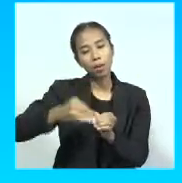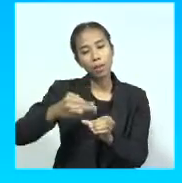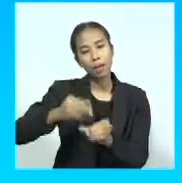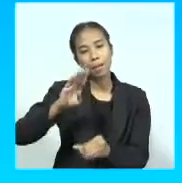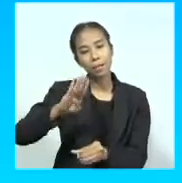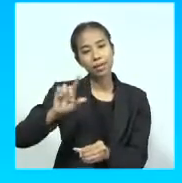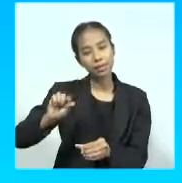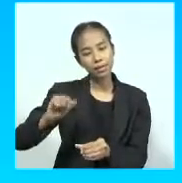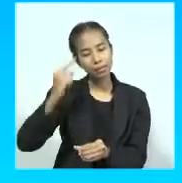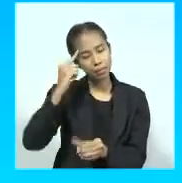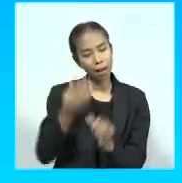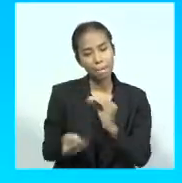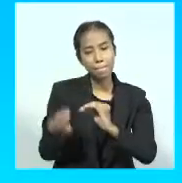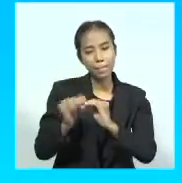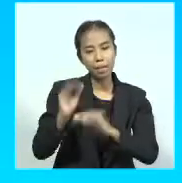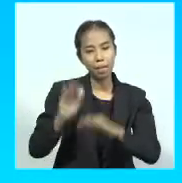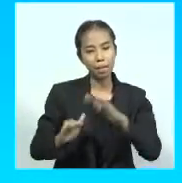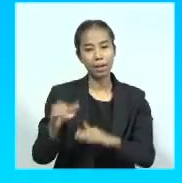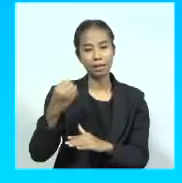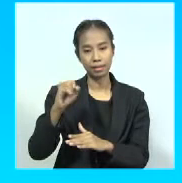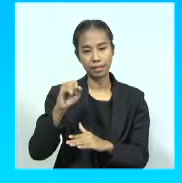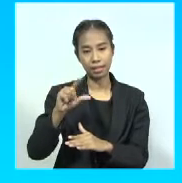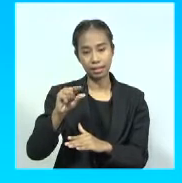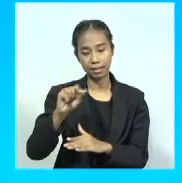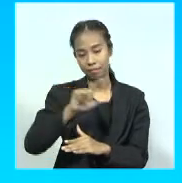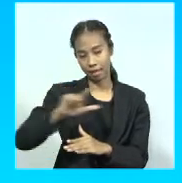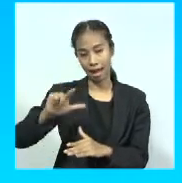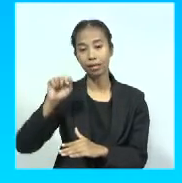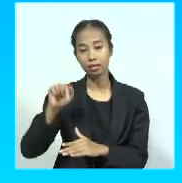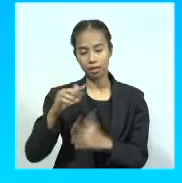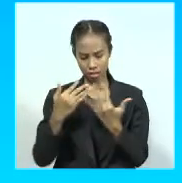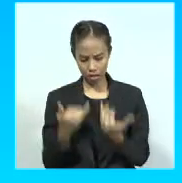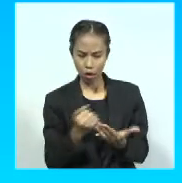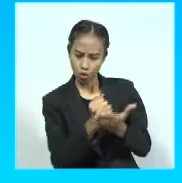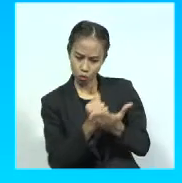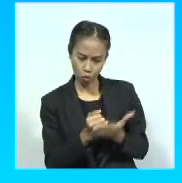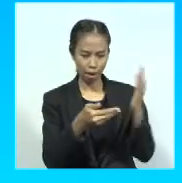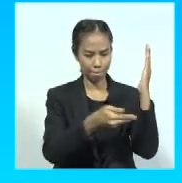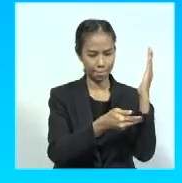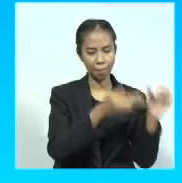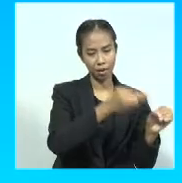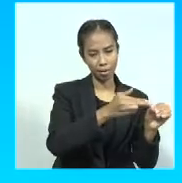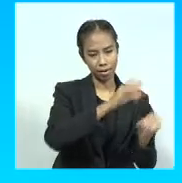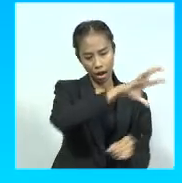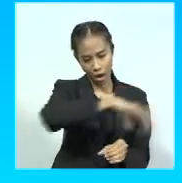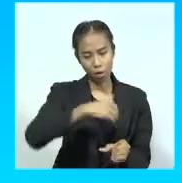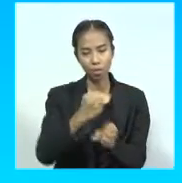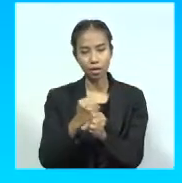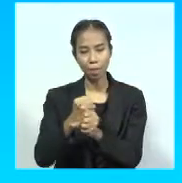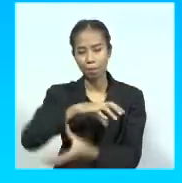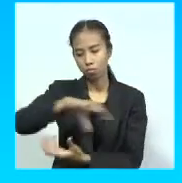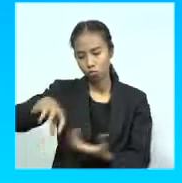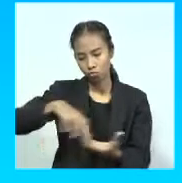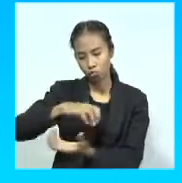าณ20ล้านลิตรต่อเดือนค่ะทั้งนี้ตามแผนงานจะช่วยดูดซับการผลิตน้ำมันปาล์มดิบในประเทศด้วยการผสมไบโอดีเซ